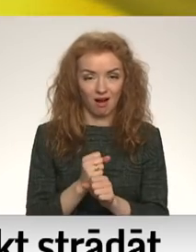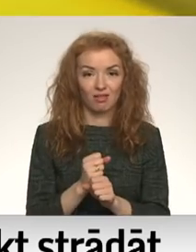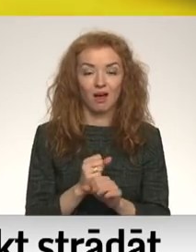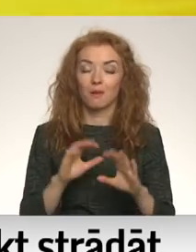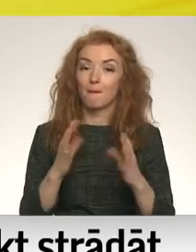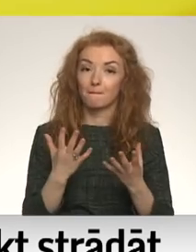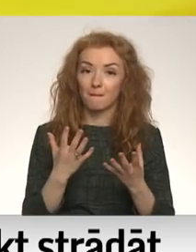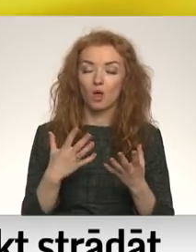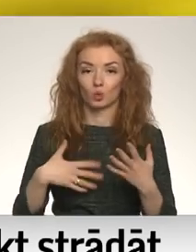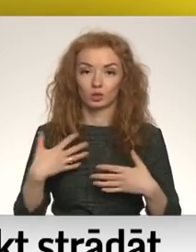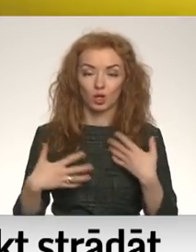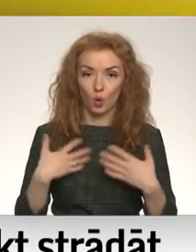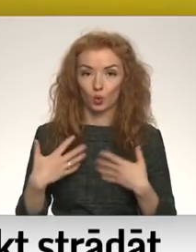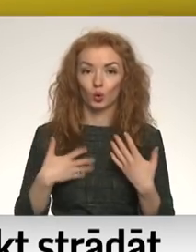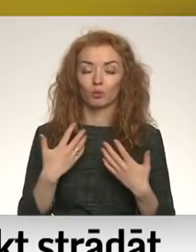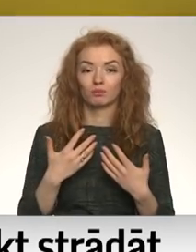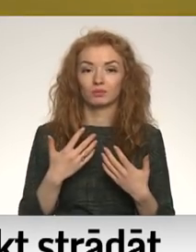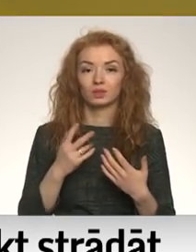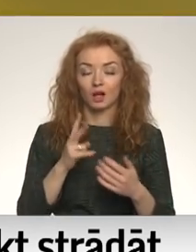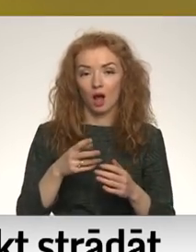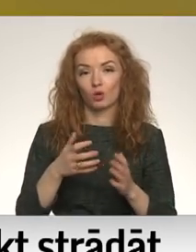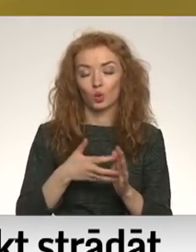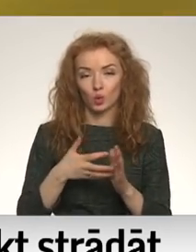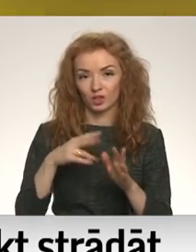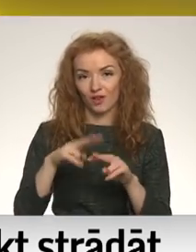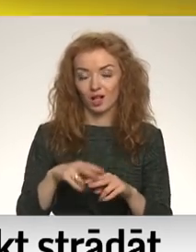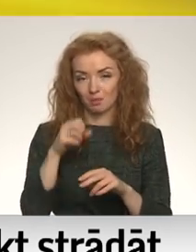bet raizes sagādājot vietu trūkums bērnu dārzā.